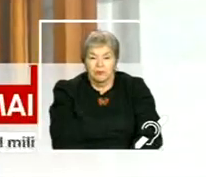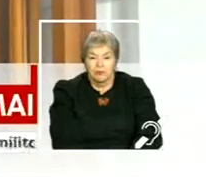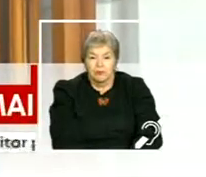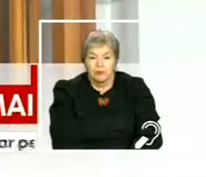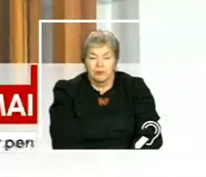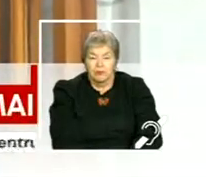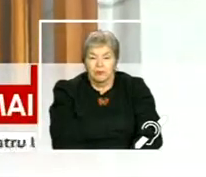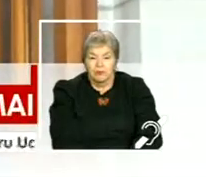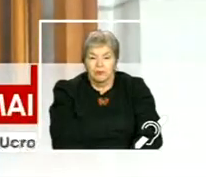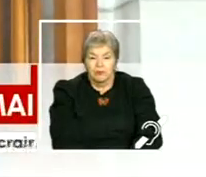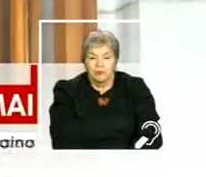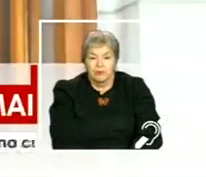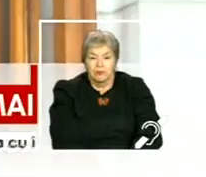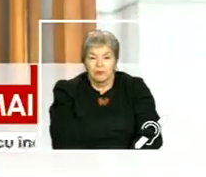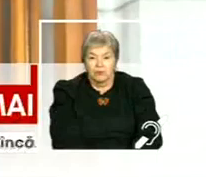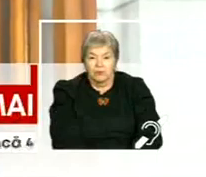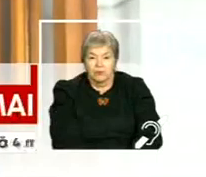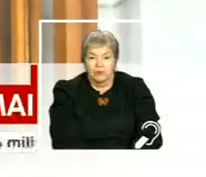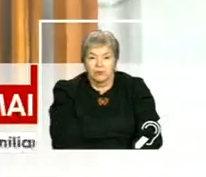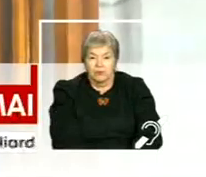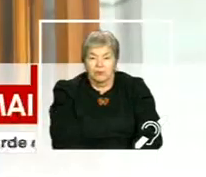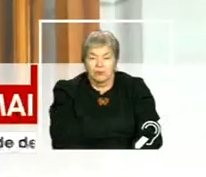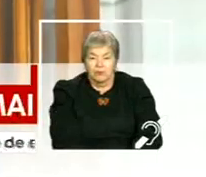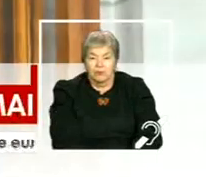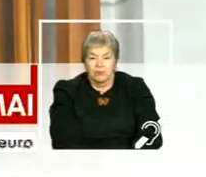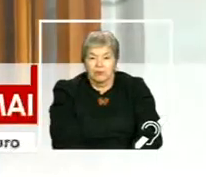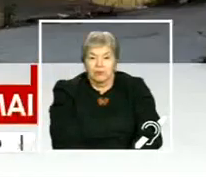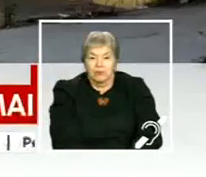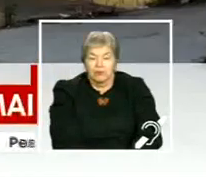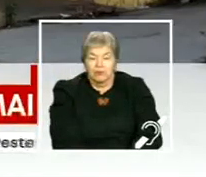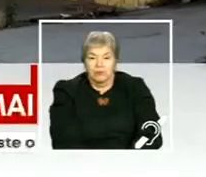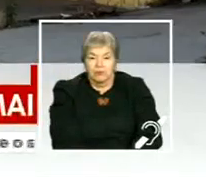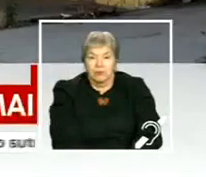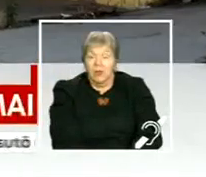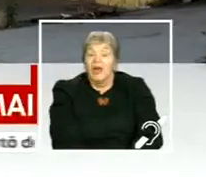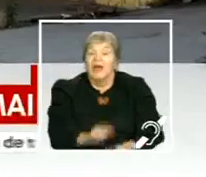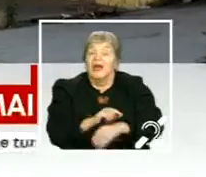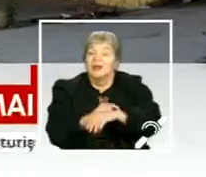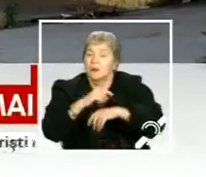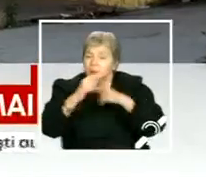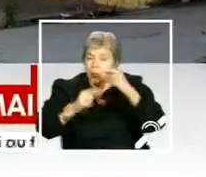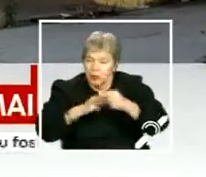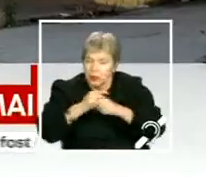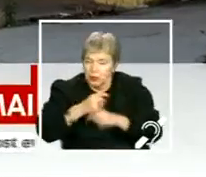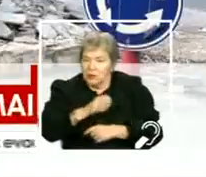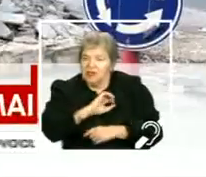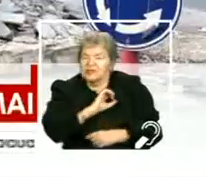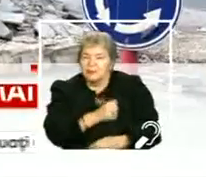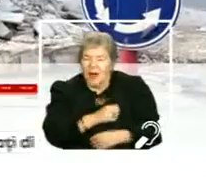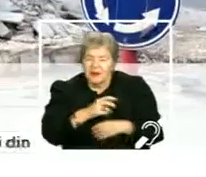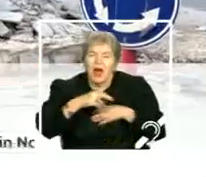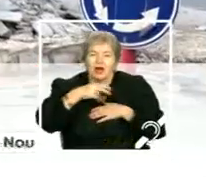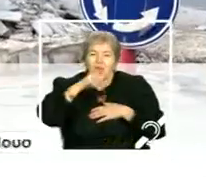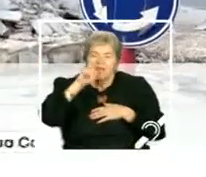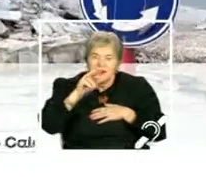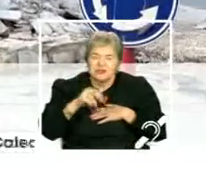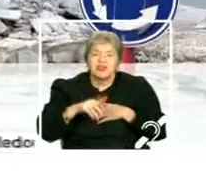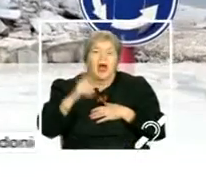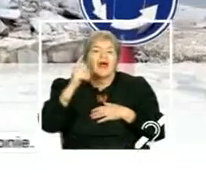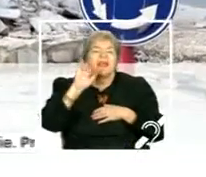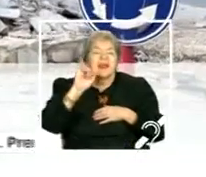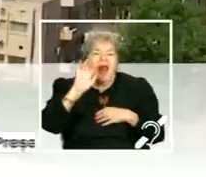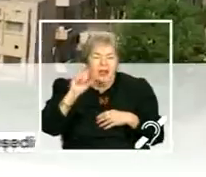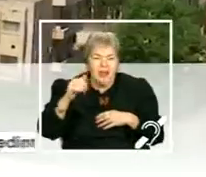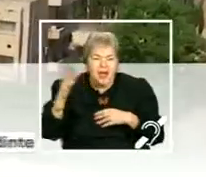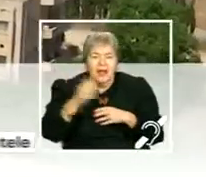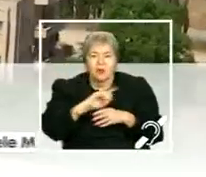and Israel's right to exist securely and in peace with its neighbors. În perioada următoare, Spania, Norvegia și Irlanda vor lua toate măsurile la